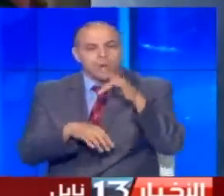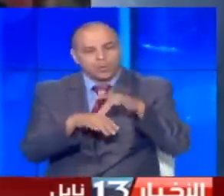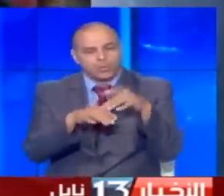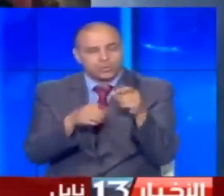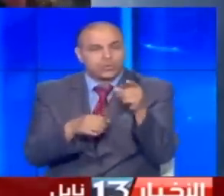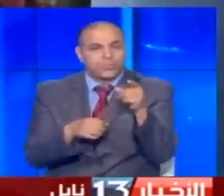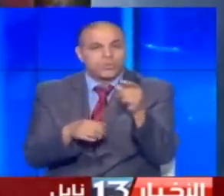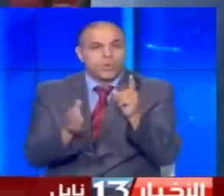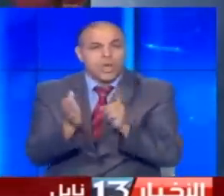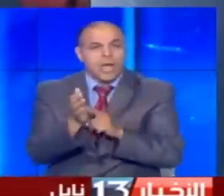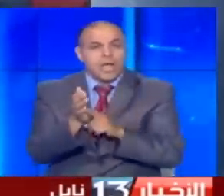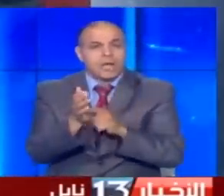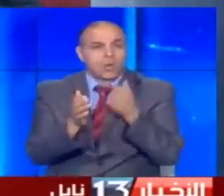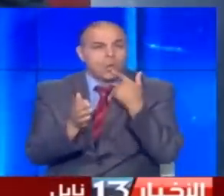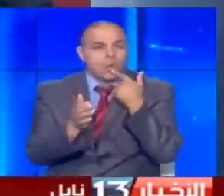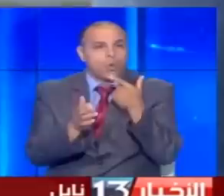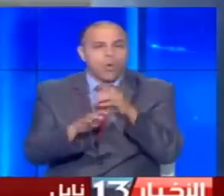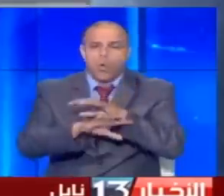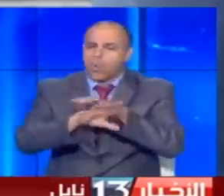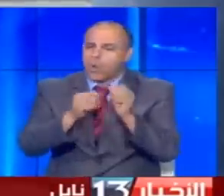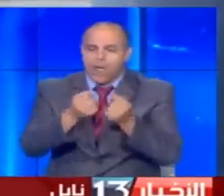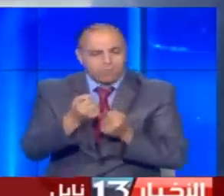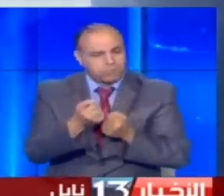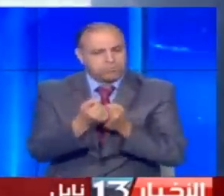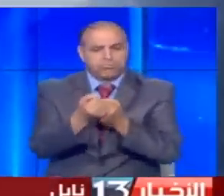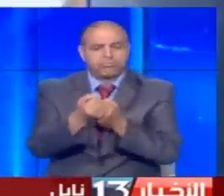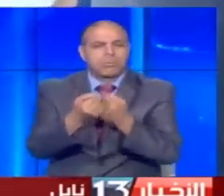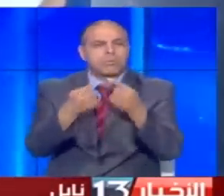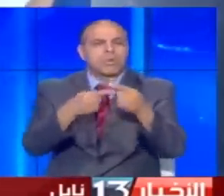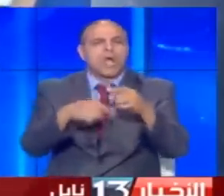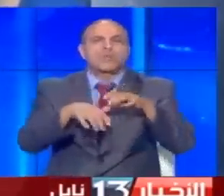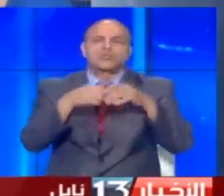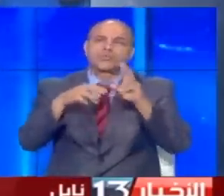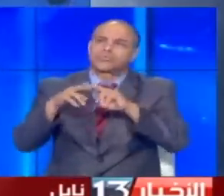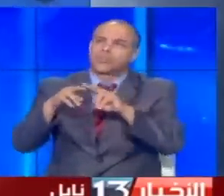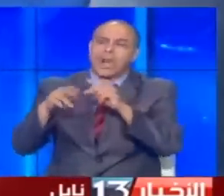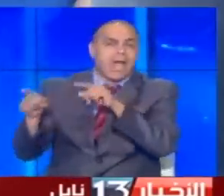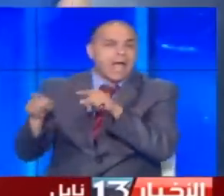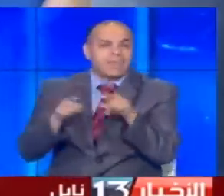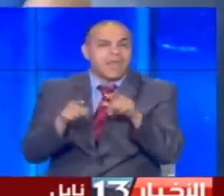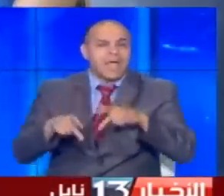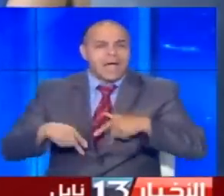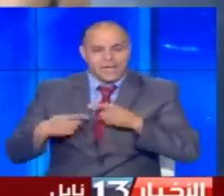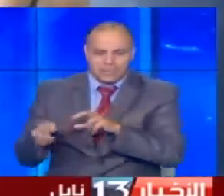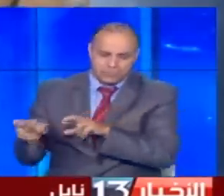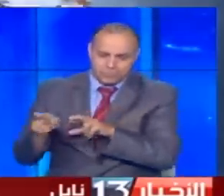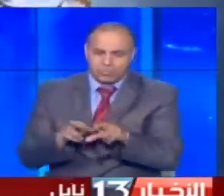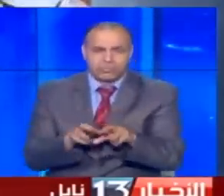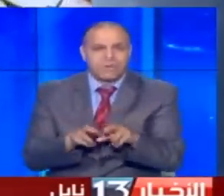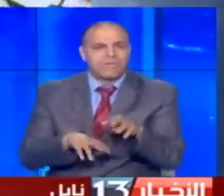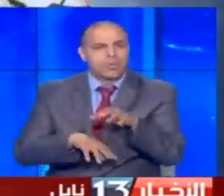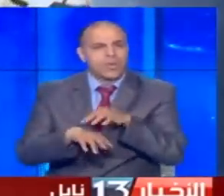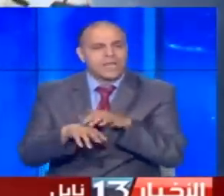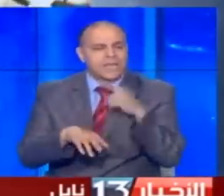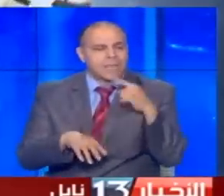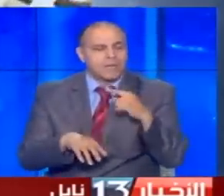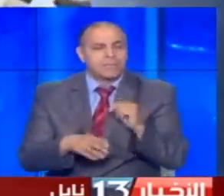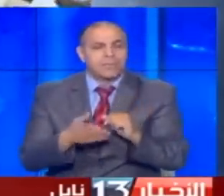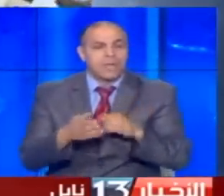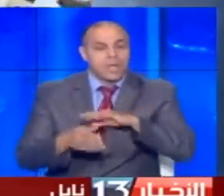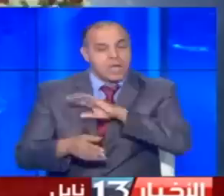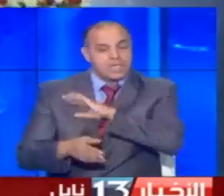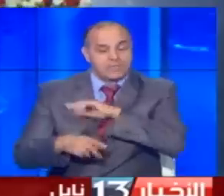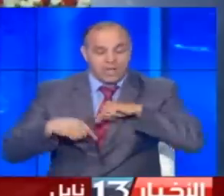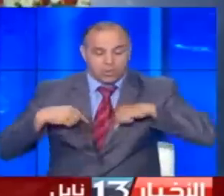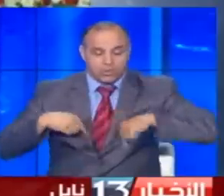واكد تسخير الدوله لكل امكانياتها لجبر الاضرار لتعود الحياه الى طبيعتها في الولايه وقد اشرف رئيس